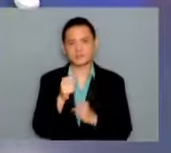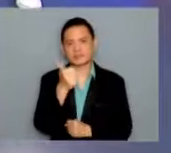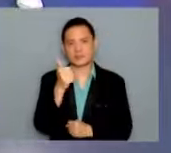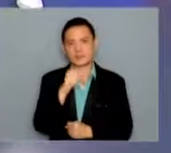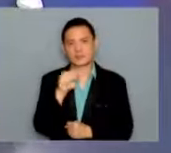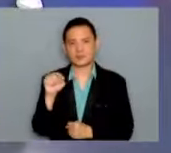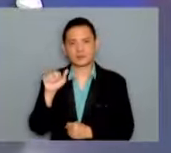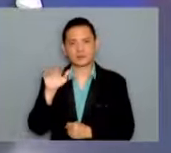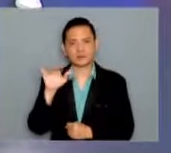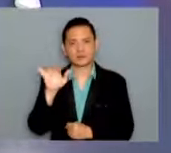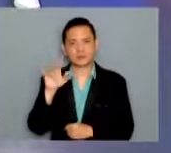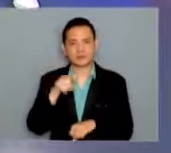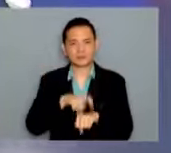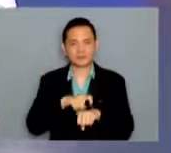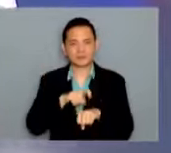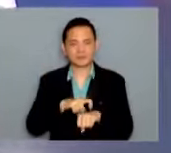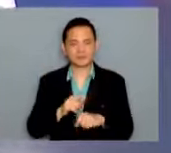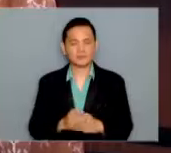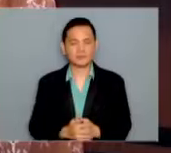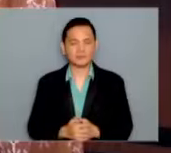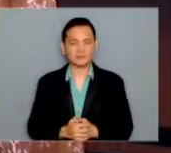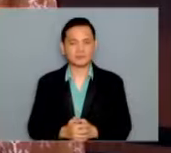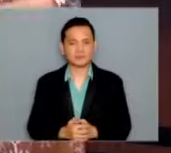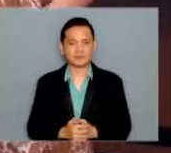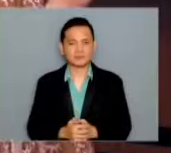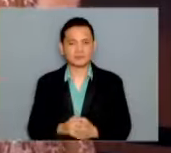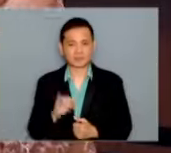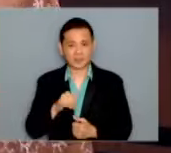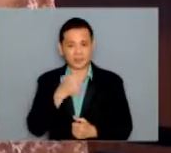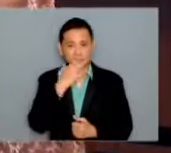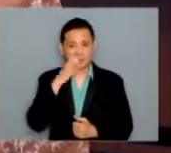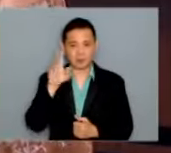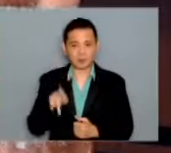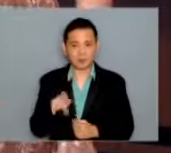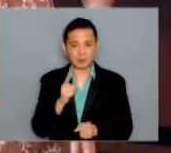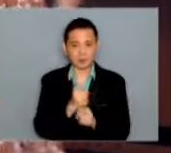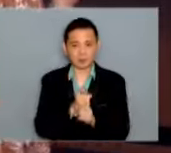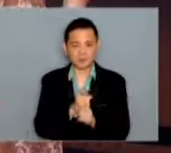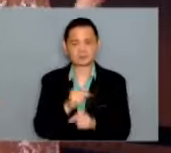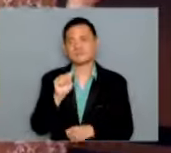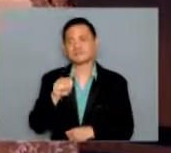kung pwedeng mas mahaba, 20 times. Tawag ba dyan warm-up coach? Yes, para dynamic warm-up.